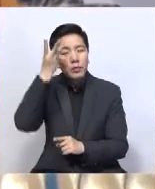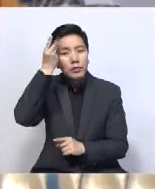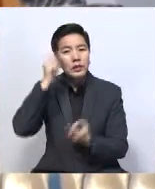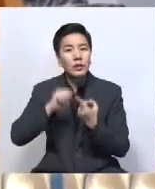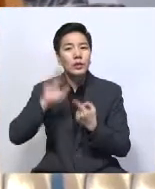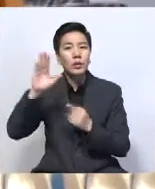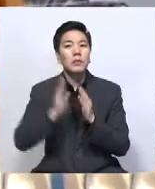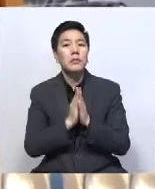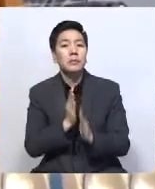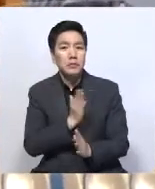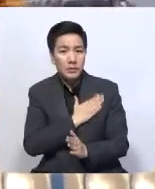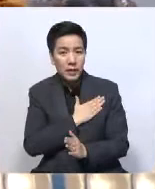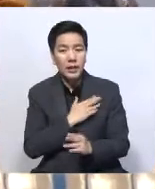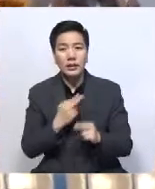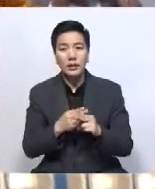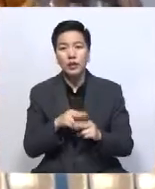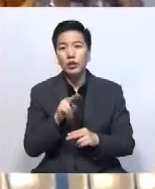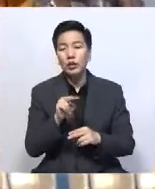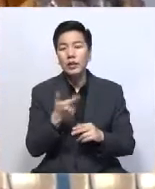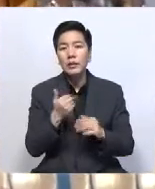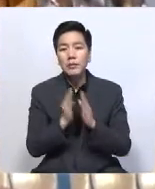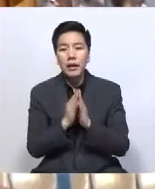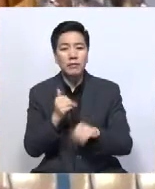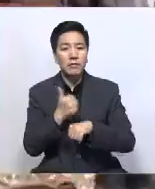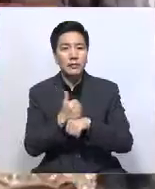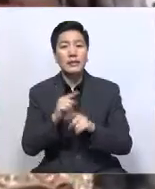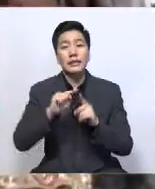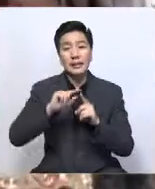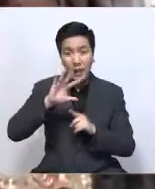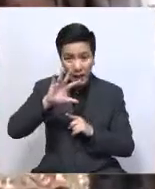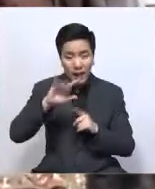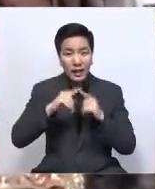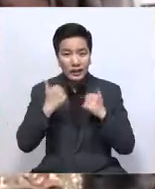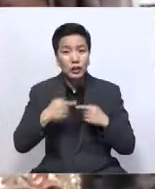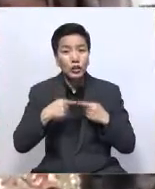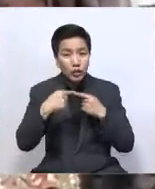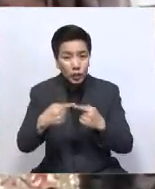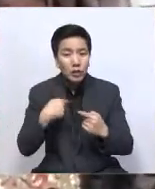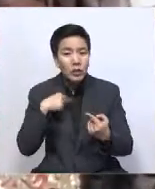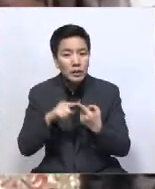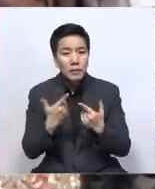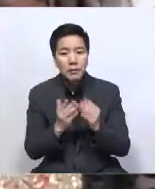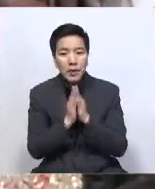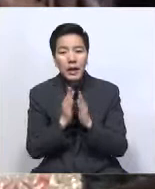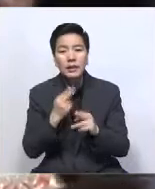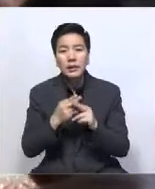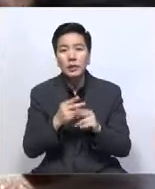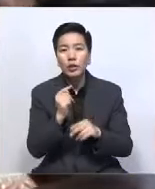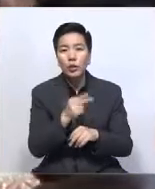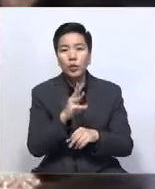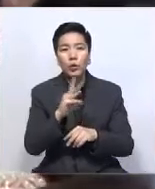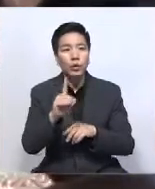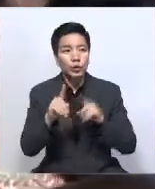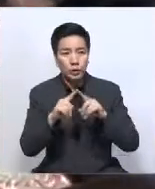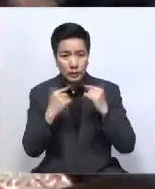ชกิจโกศลหรือพระอาจารย์นองเจ้าอาวาสวัดทรายขาวลำดับที่5ถัดมาค่ะประดิษฐานองค์หลวงพ่อทวดเหยียบน้ำทะเลจื